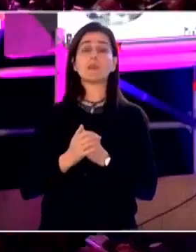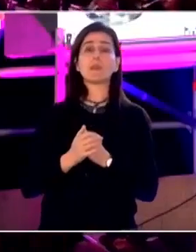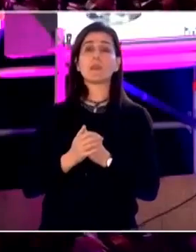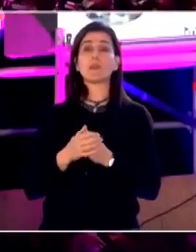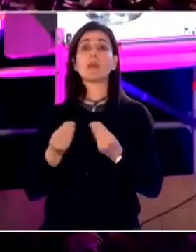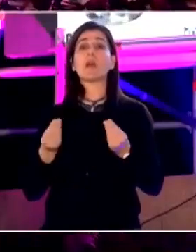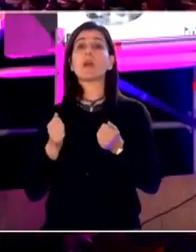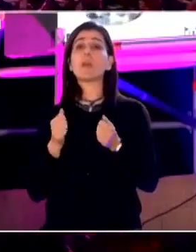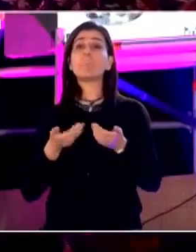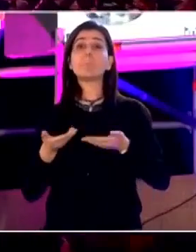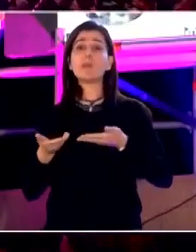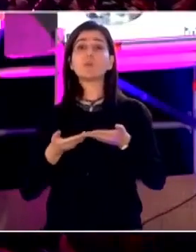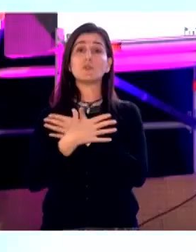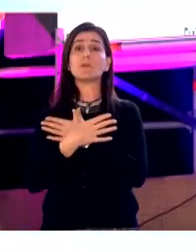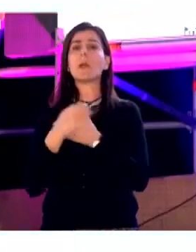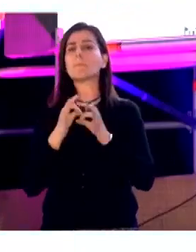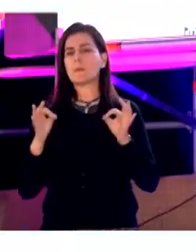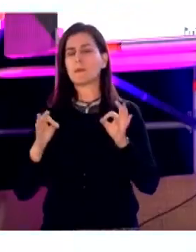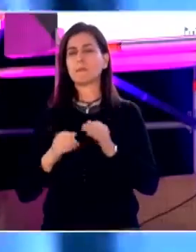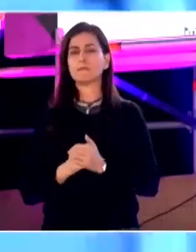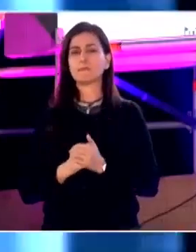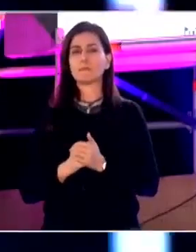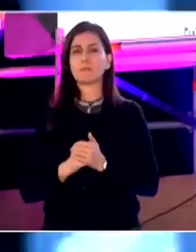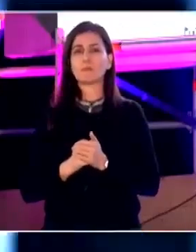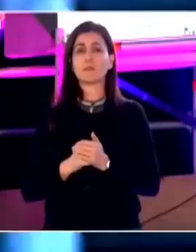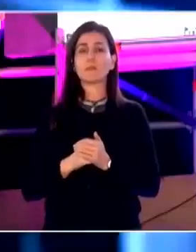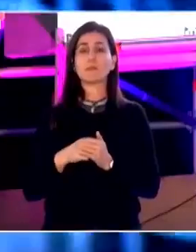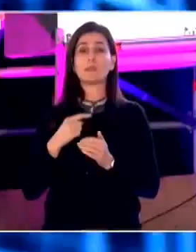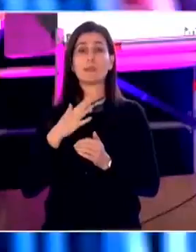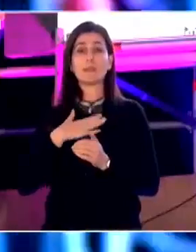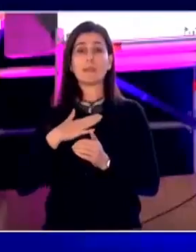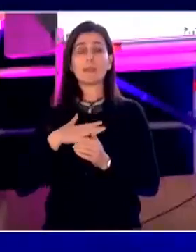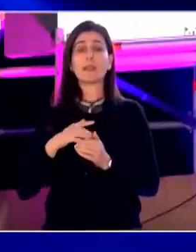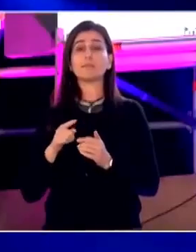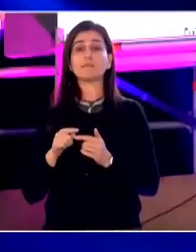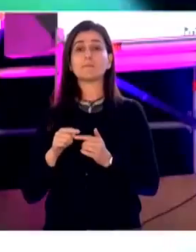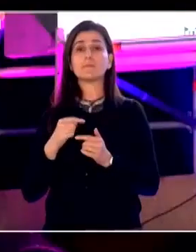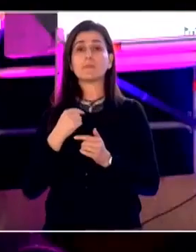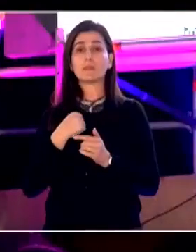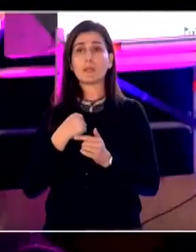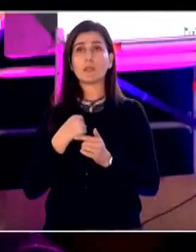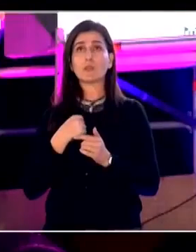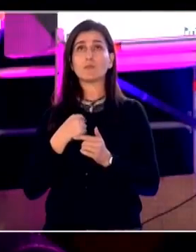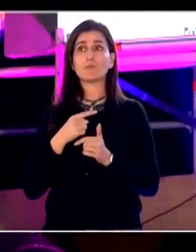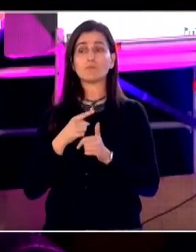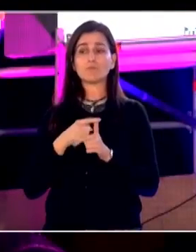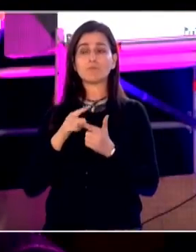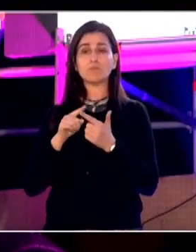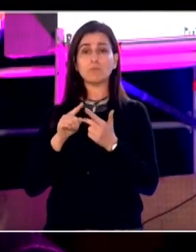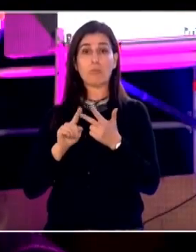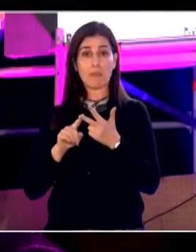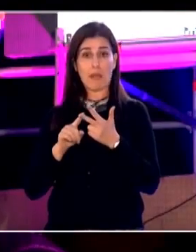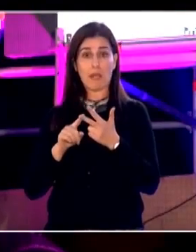agjensive homologe perëndimore. Tri sfida të tjera ndjekim dhe do të përballojmë në të ardhmen e afërt. E